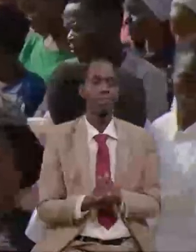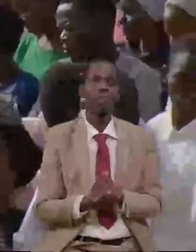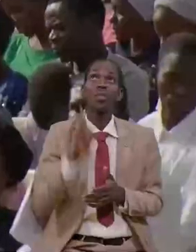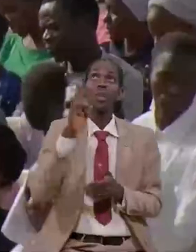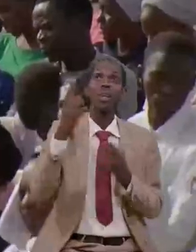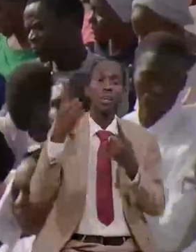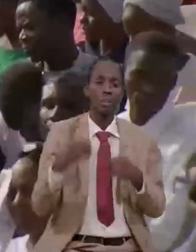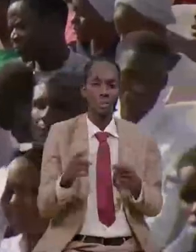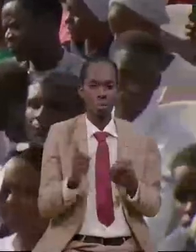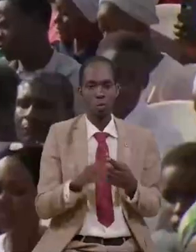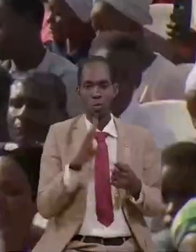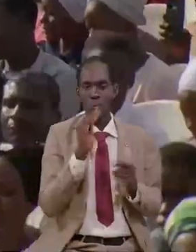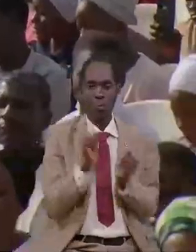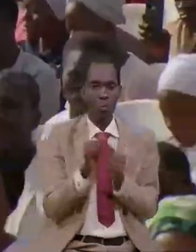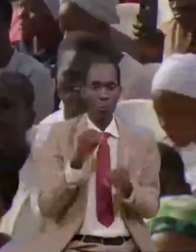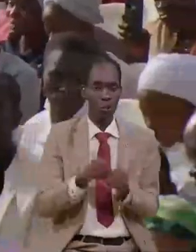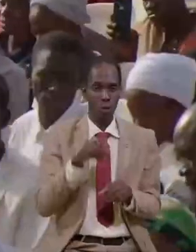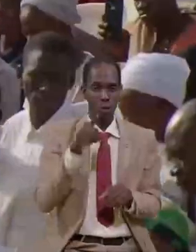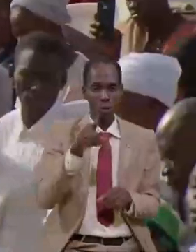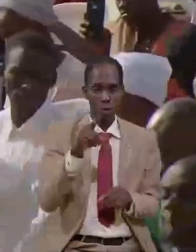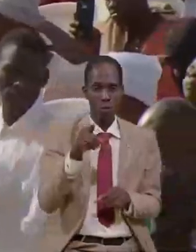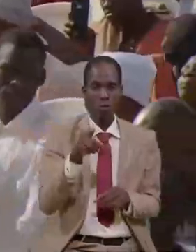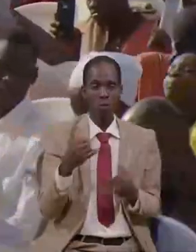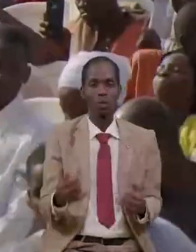aujourd'hui. Tu feras.